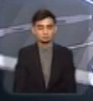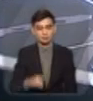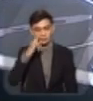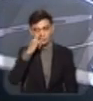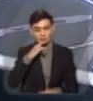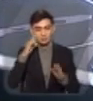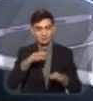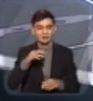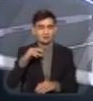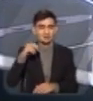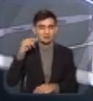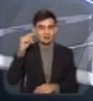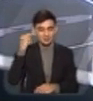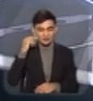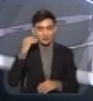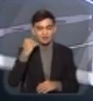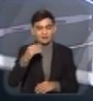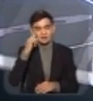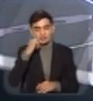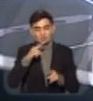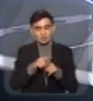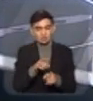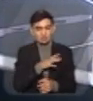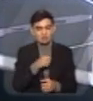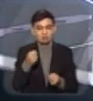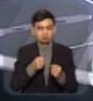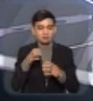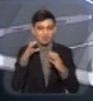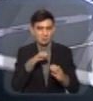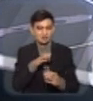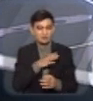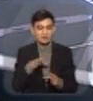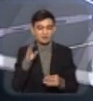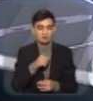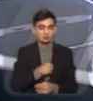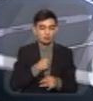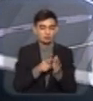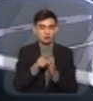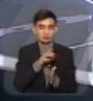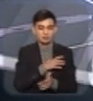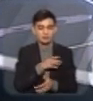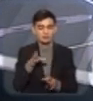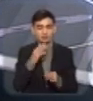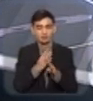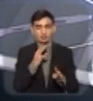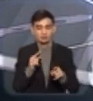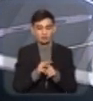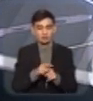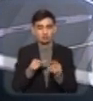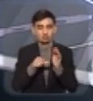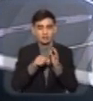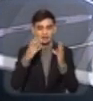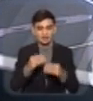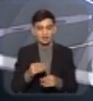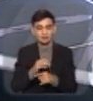Қазақстан мен Қырғызстан шекарасындағы Қордай бекетінде жүк көлік жүргізушілері наразылық танытып отыр. Айтуларынша, оларды 6 күн